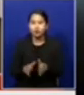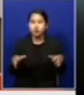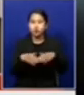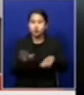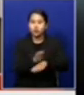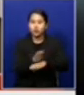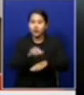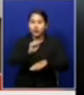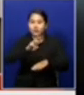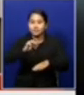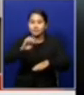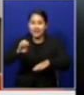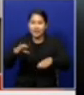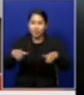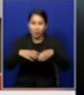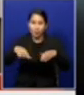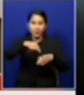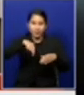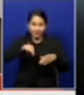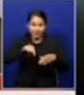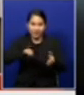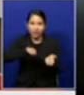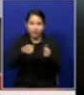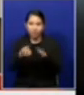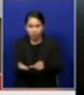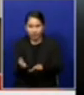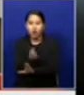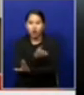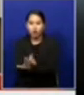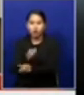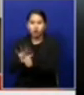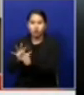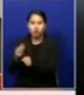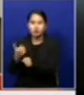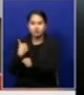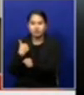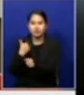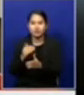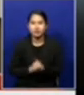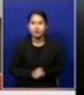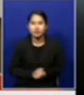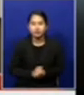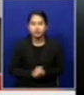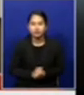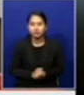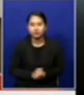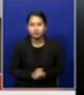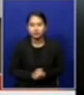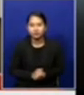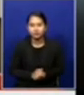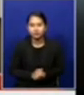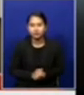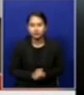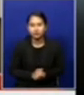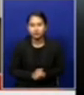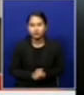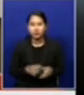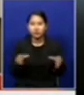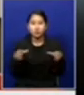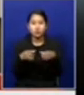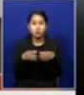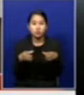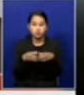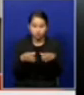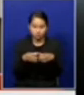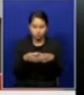กลุ่มนี้มันเจ๊งไปก่อนโควิดมาไอ้กลุ่มที่3เนี่ยไอ้กลุ่มที่ตราสารห